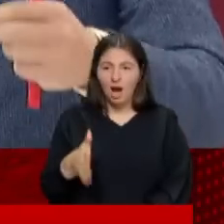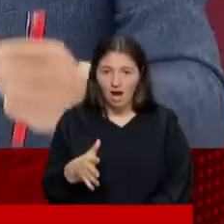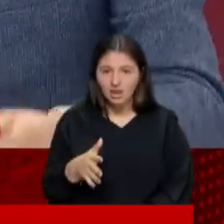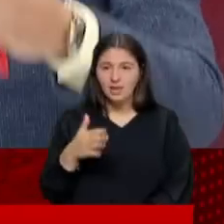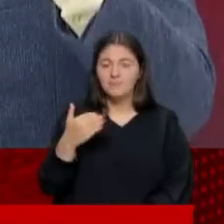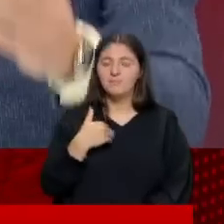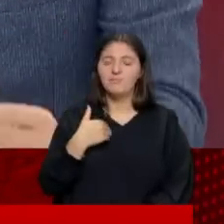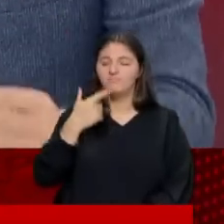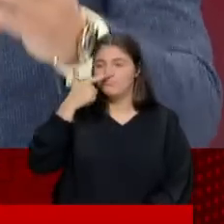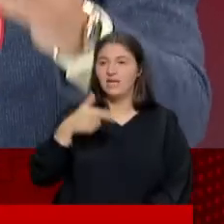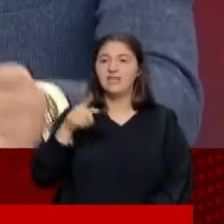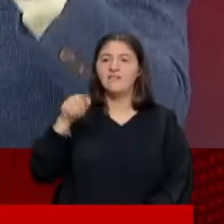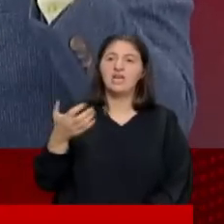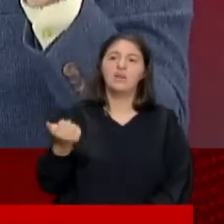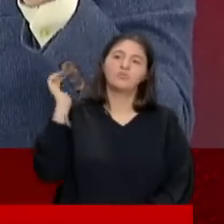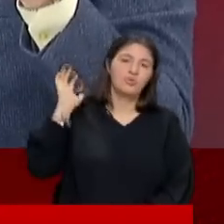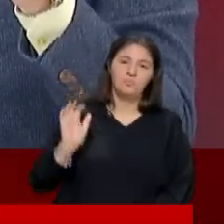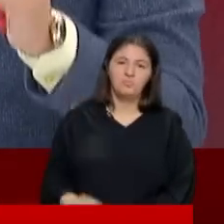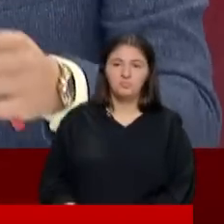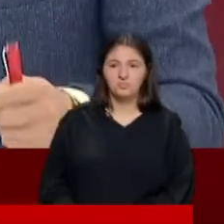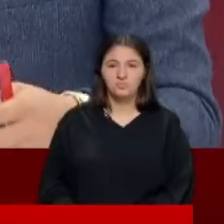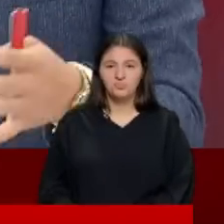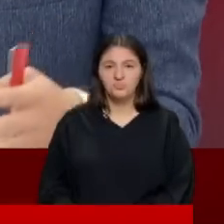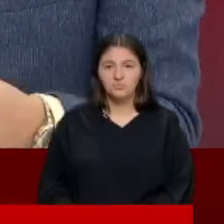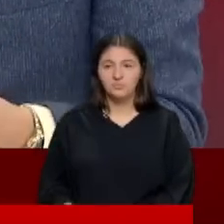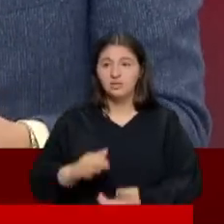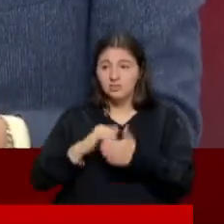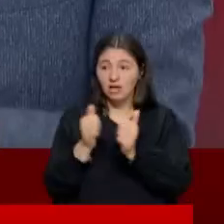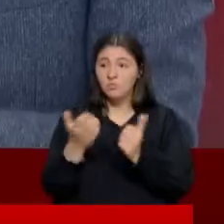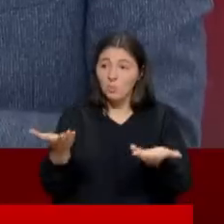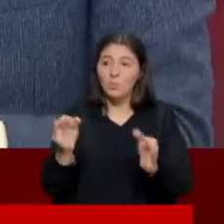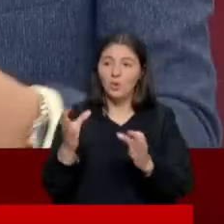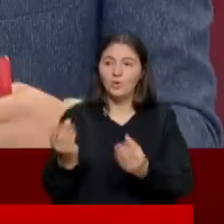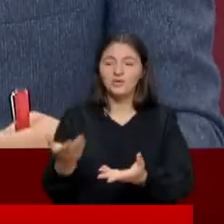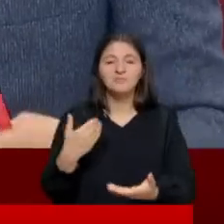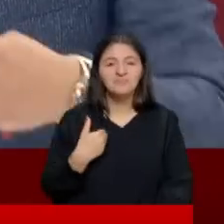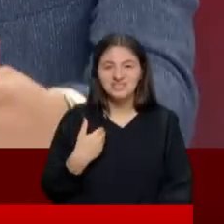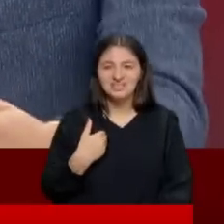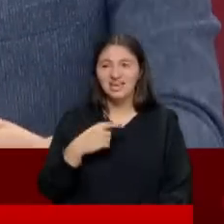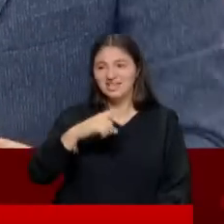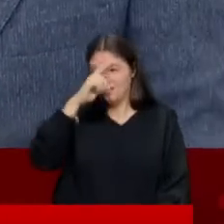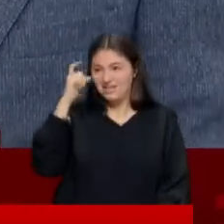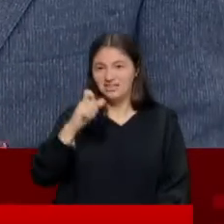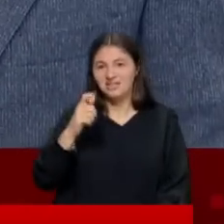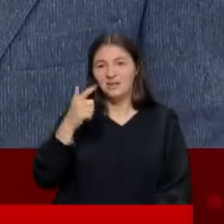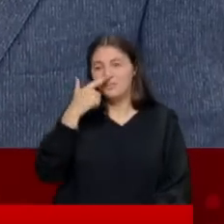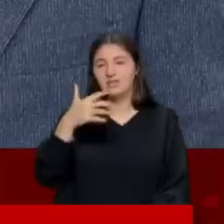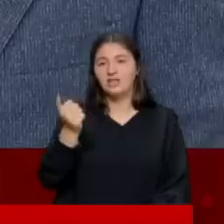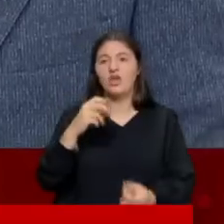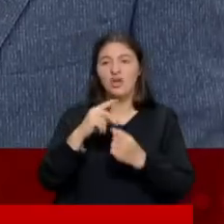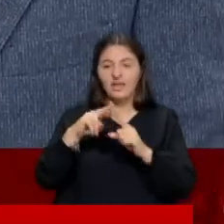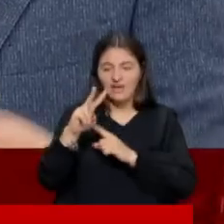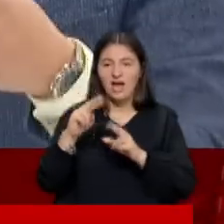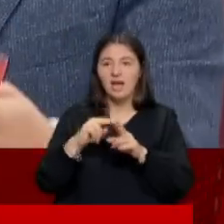Ben akaryakıttan vergi almayacağım Eğer dayanışma ise dayanışma böyle olur ama bizde yaz aylarında akaryakıtın